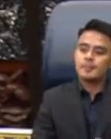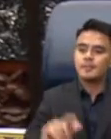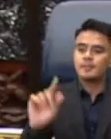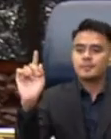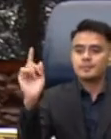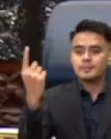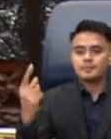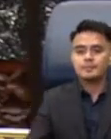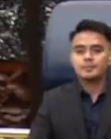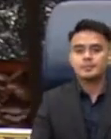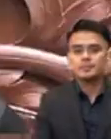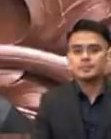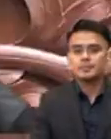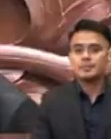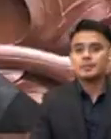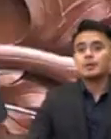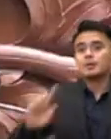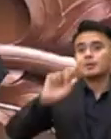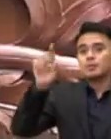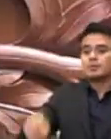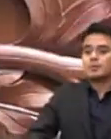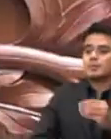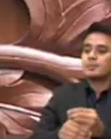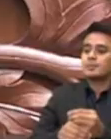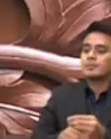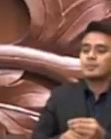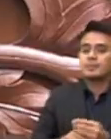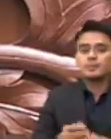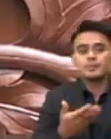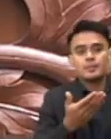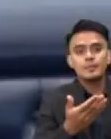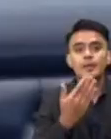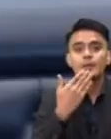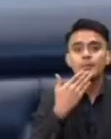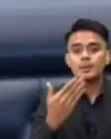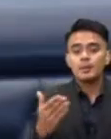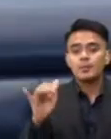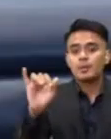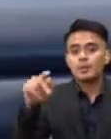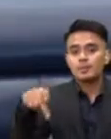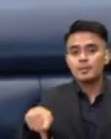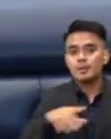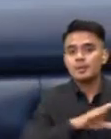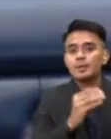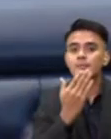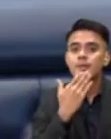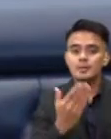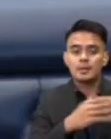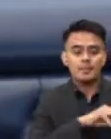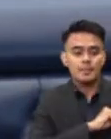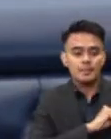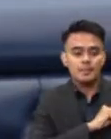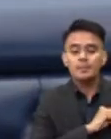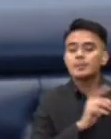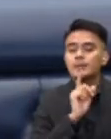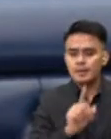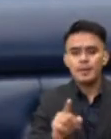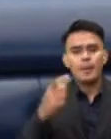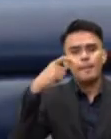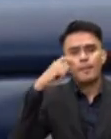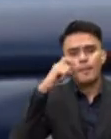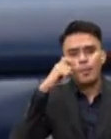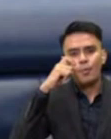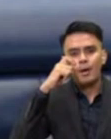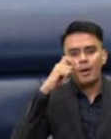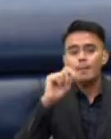sekian soalan tambahan yang berhormat baganai Terima kasih yang dipertua Terima kasih menteri walaupun bawang ni bukanlah